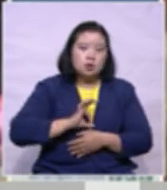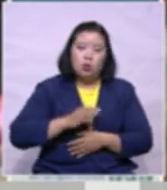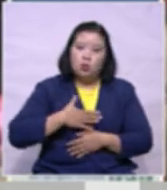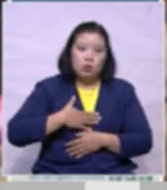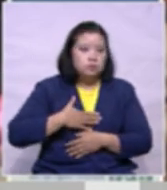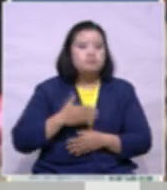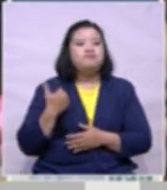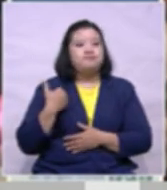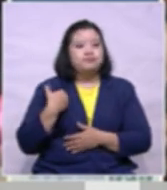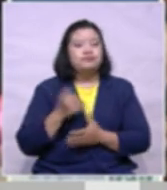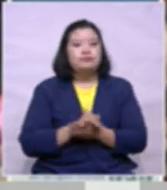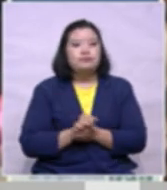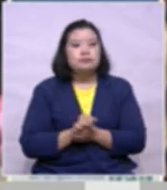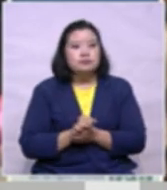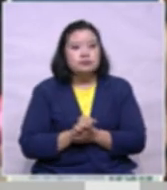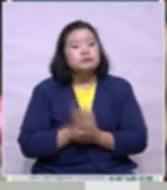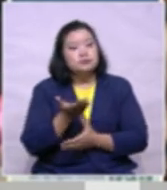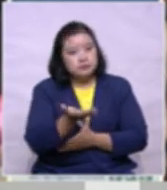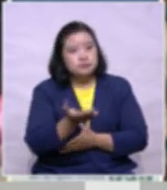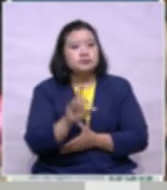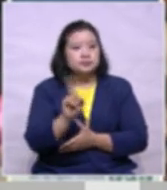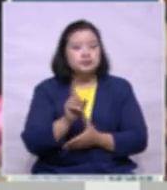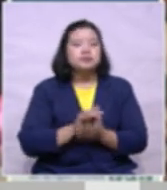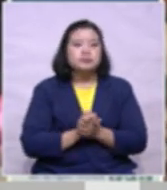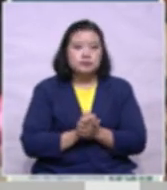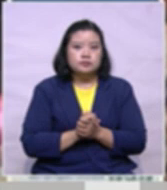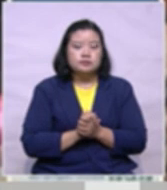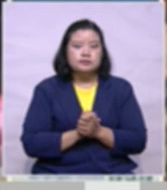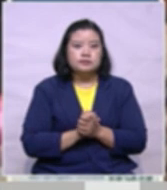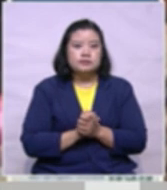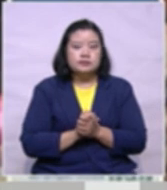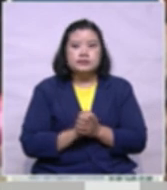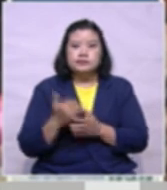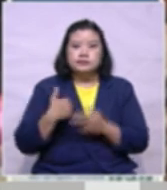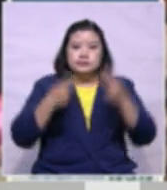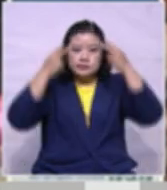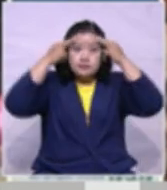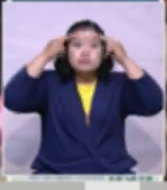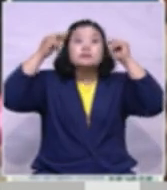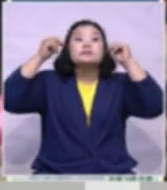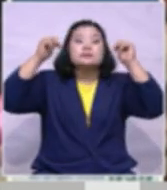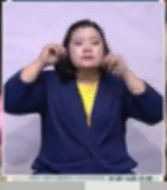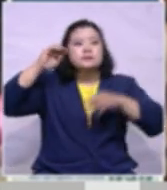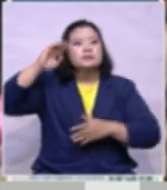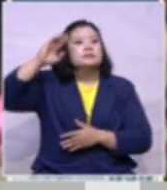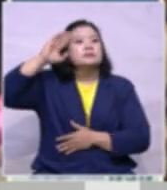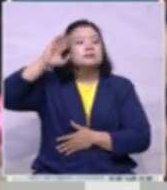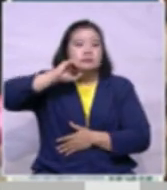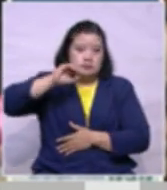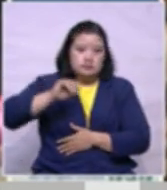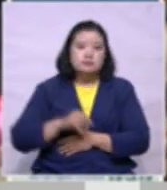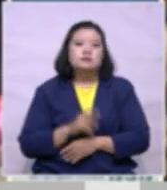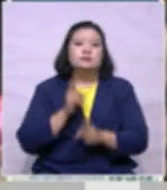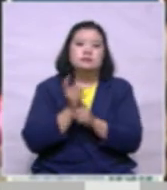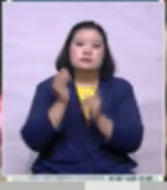แบบที่ปรากฏว่าคุณวันนอบอกว่าคือตอนที่นายกอ้างว่ายึดมั่นในระบอบประชาธิปไตยเนี่ยที่แถลงน